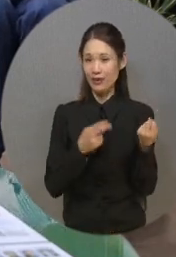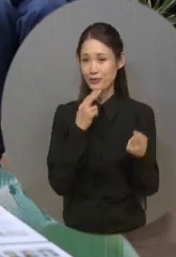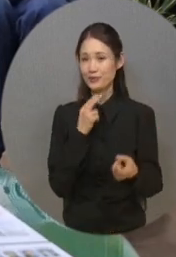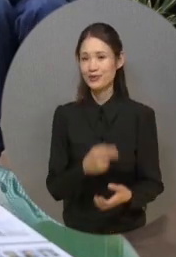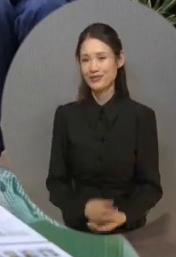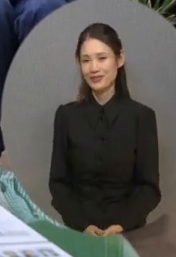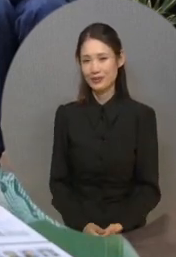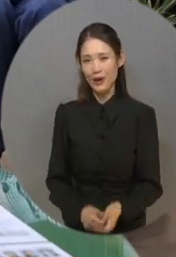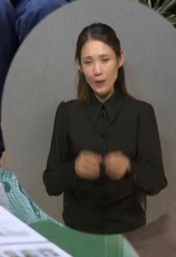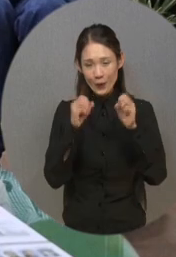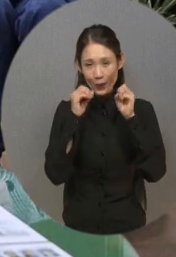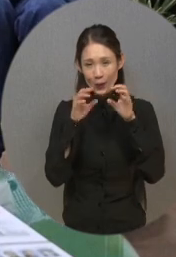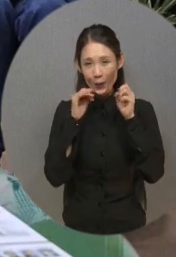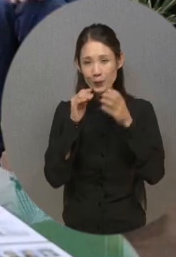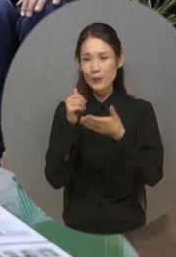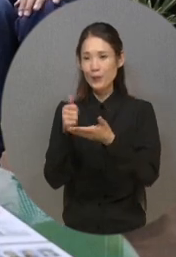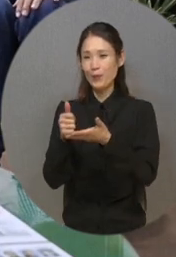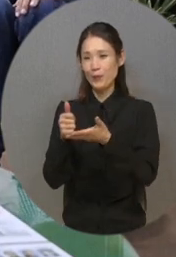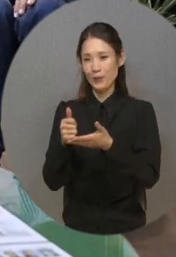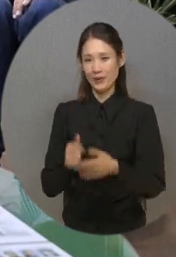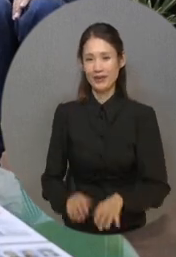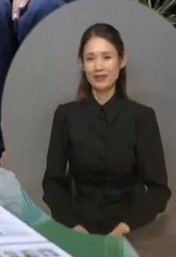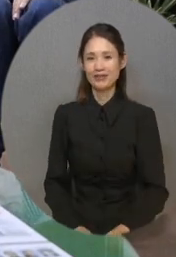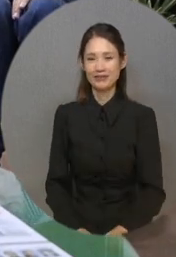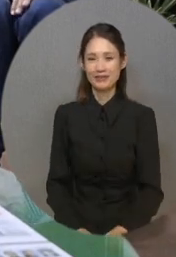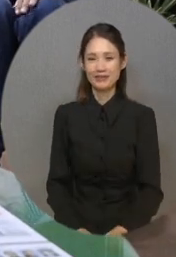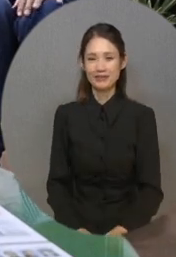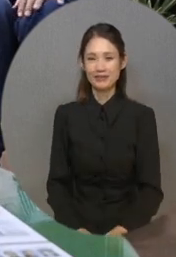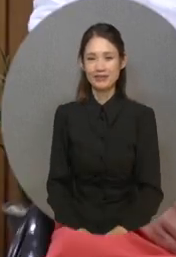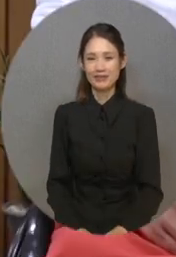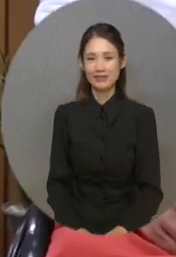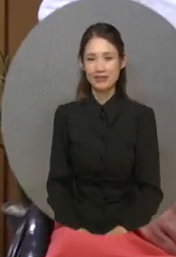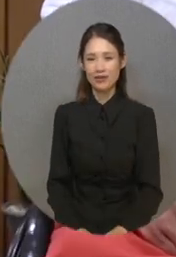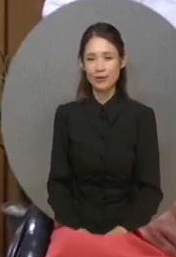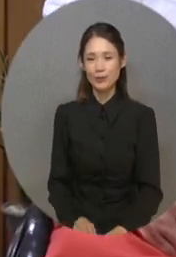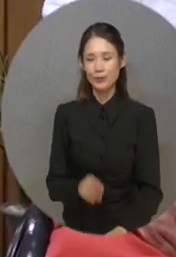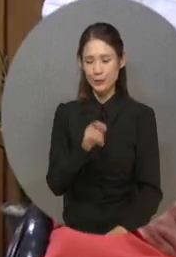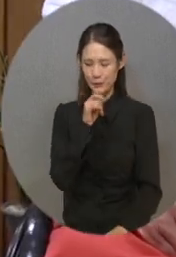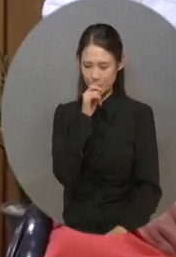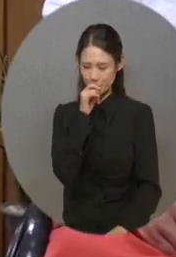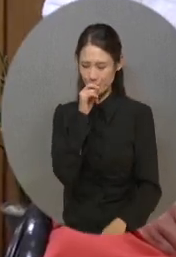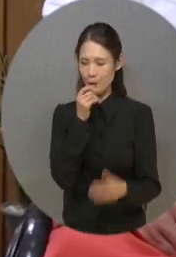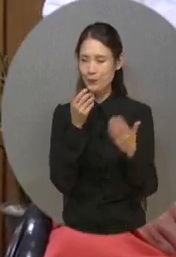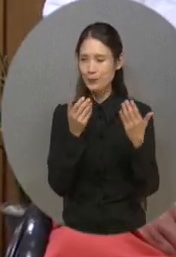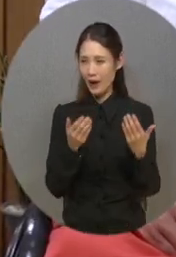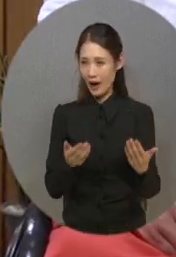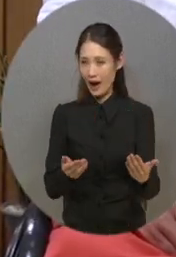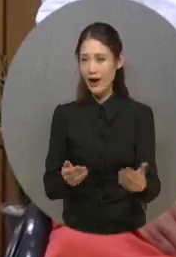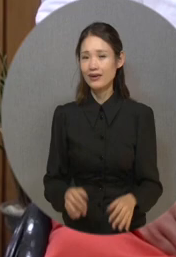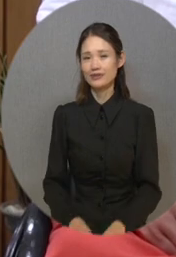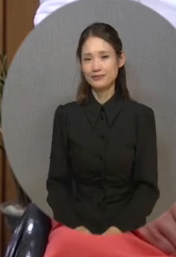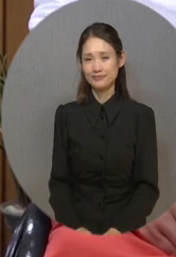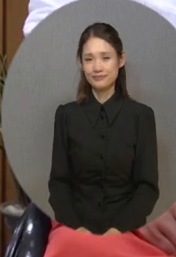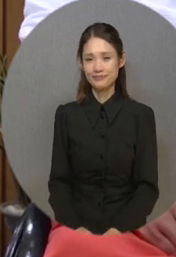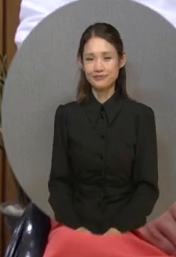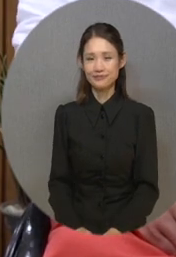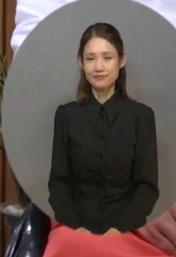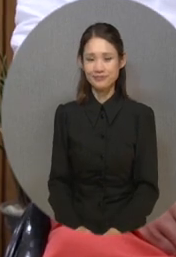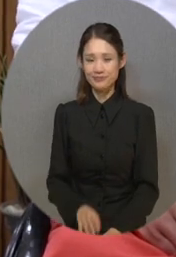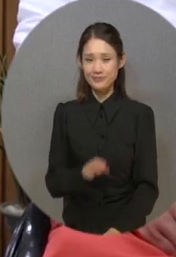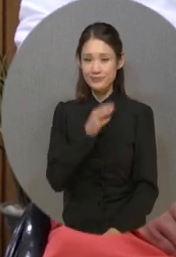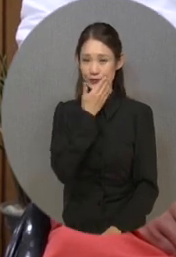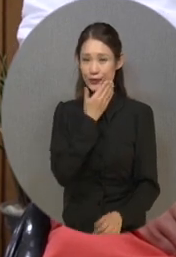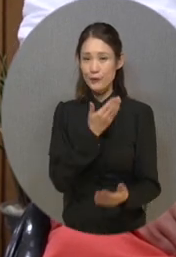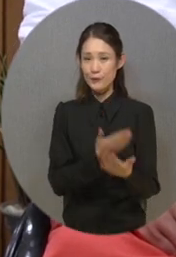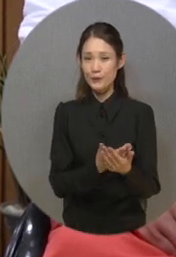아니라 완전 홍보대사세요. 아, 그렇죠. 예, 아니, 예, 굉장히 차분하게 말씀하시는데 정말 그 핵심과 또